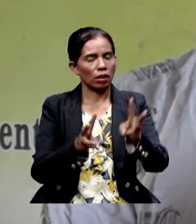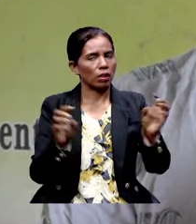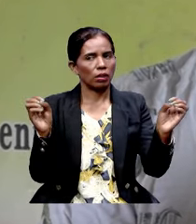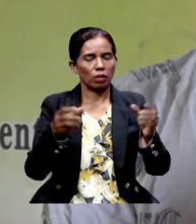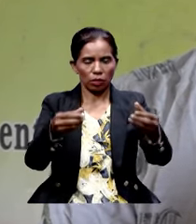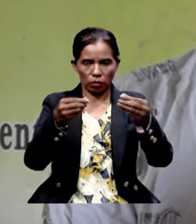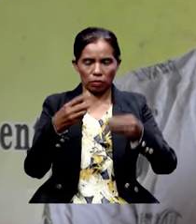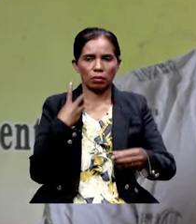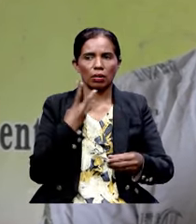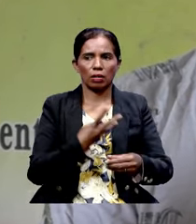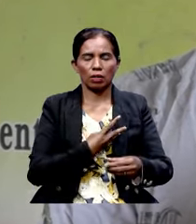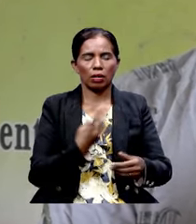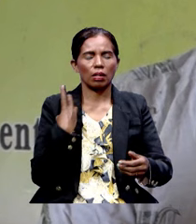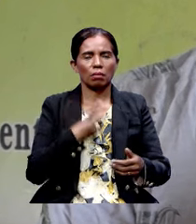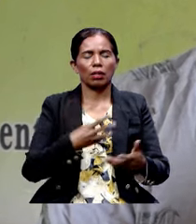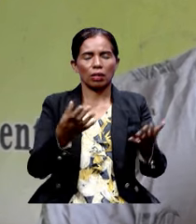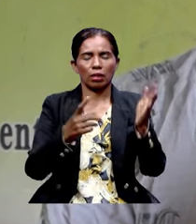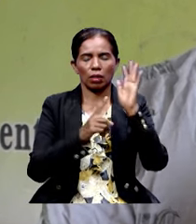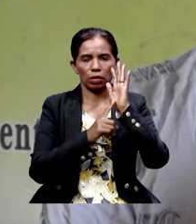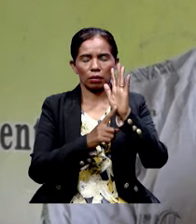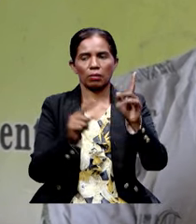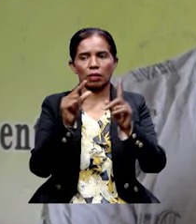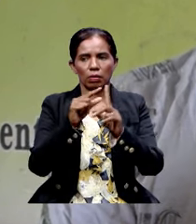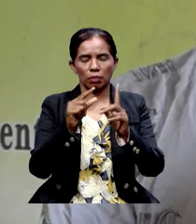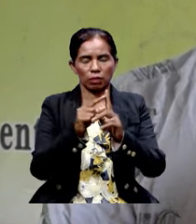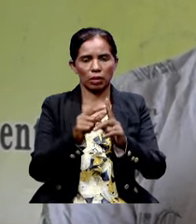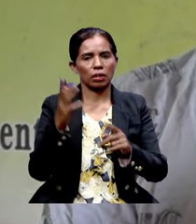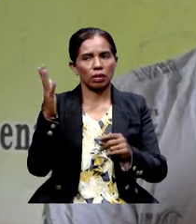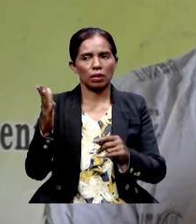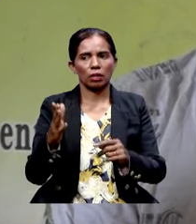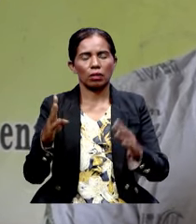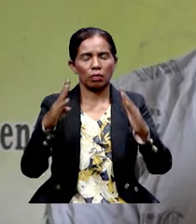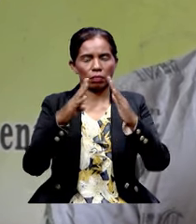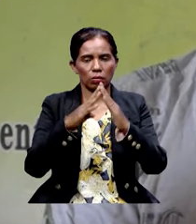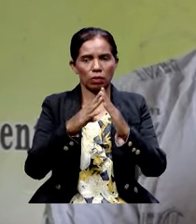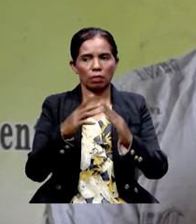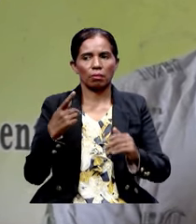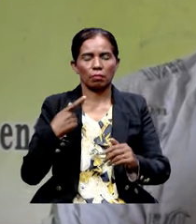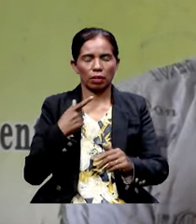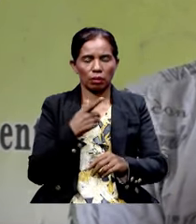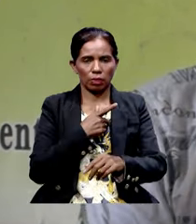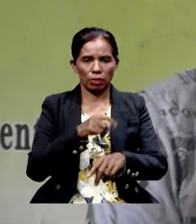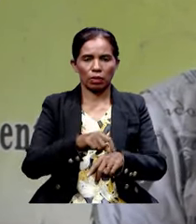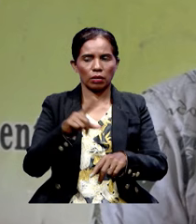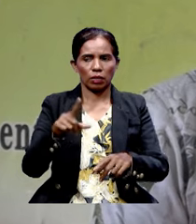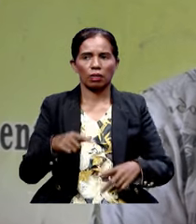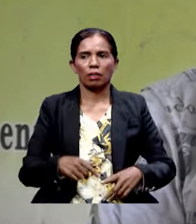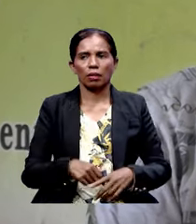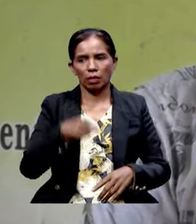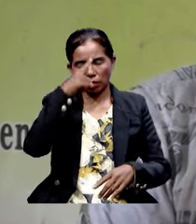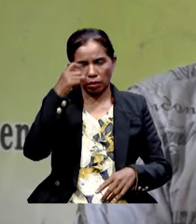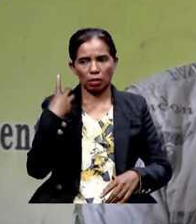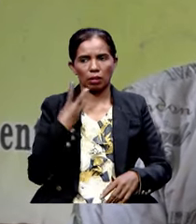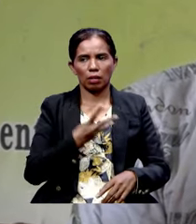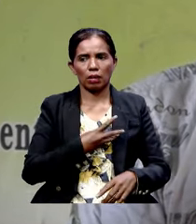foba ami hakarak mai ha to ami lefuan iha uma fukun Timor Leste niang tambane ami